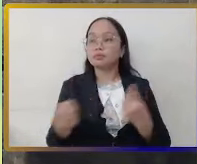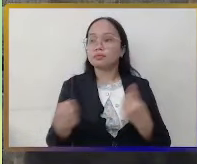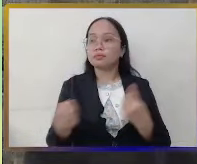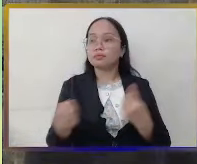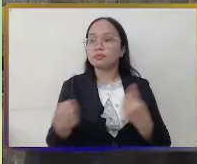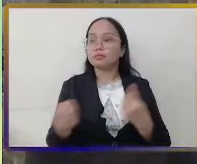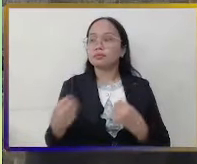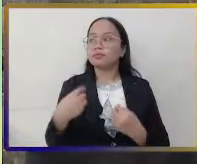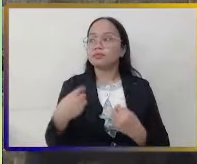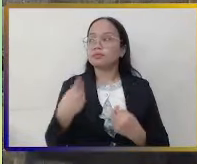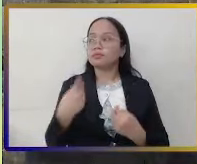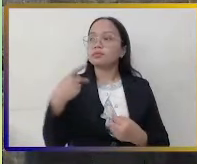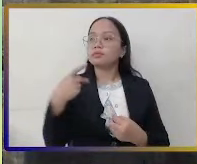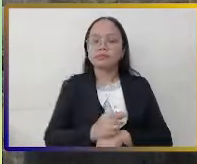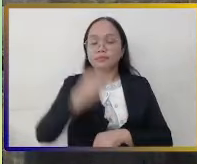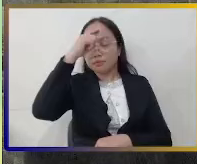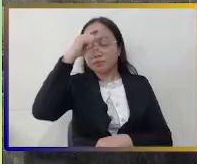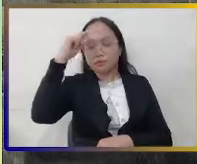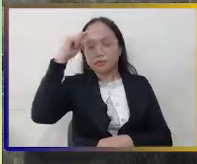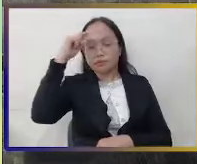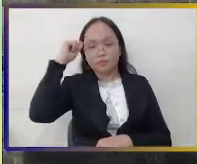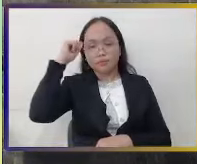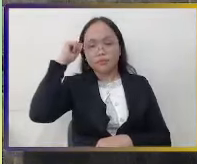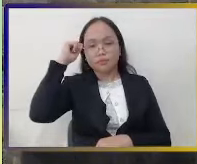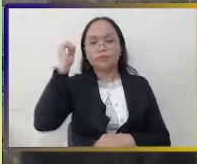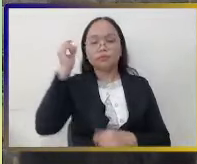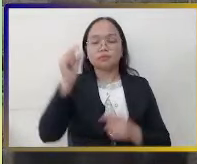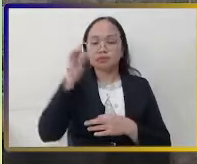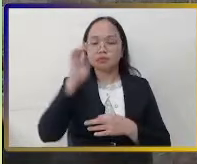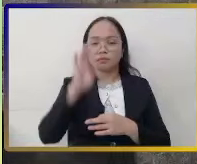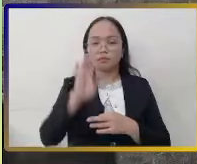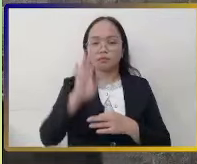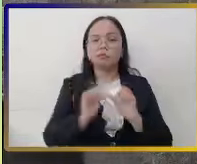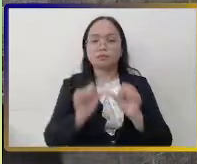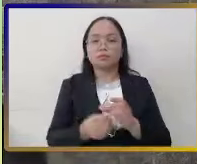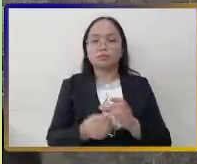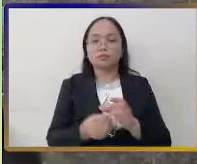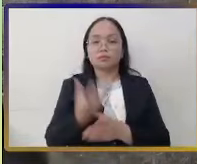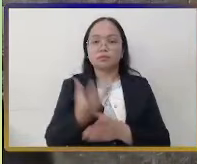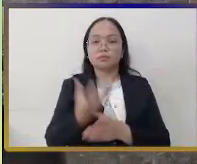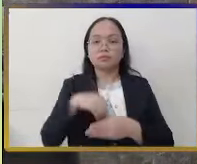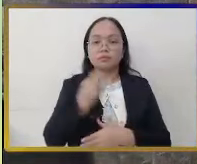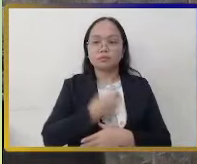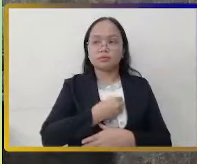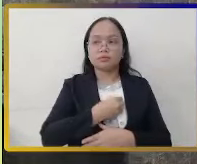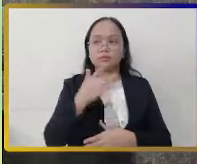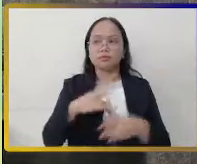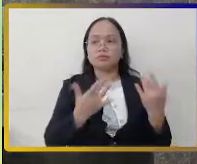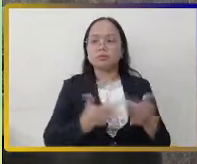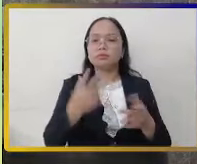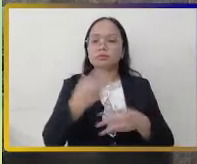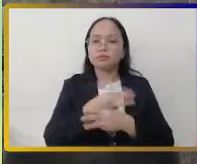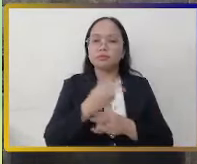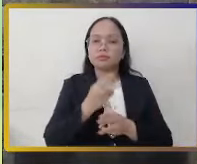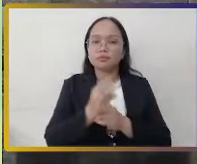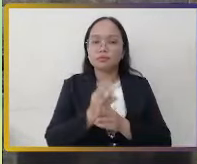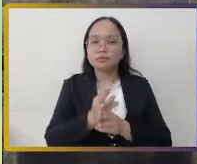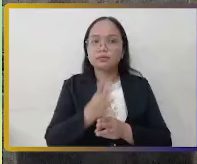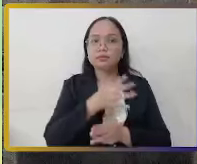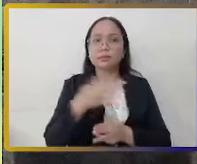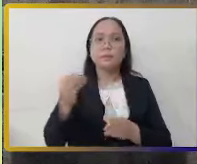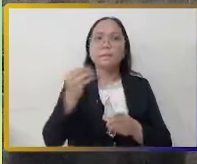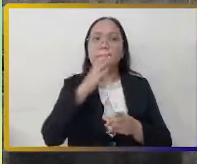of God should continue to spring up into our hearts. Make and